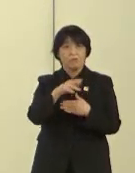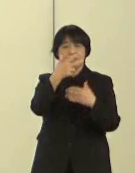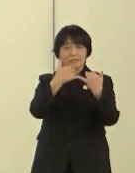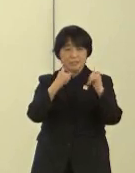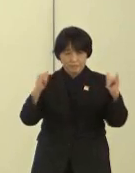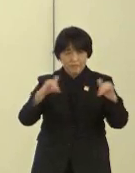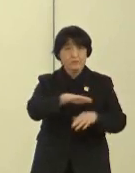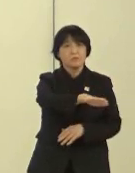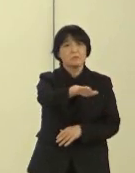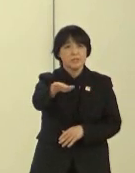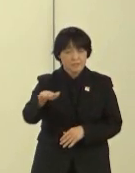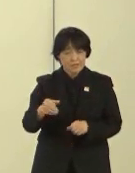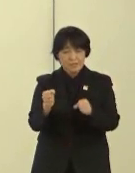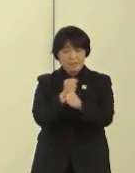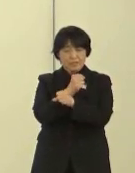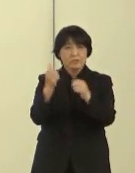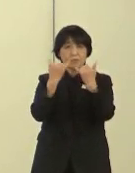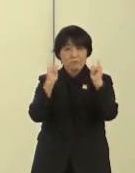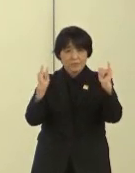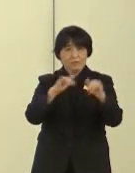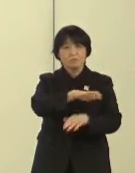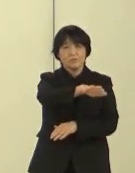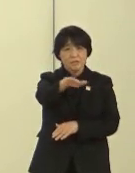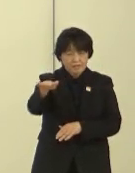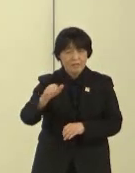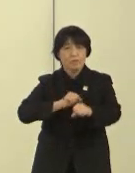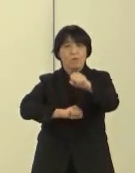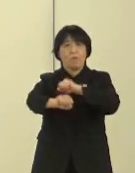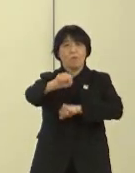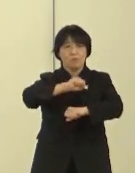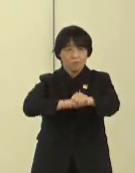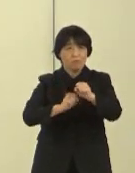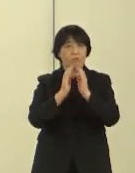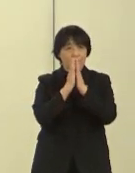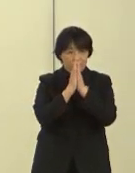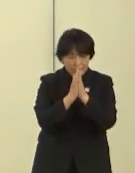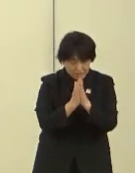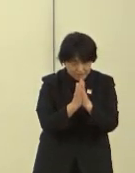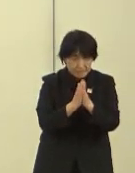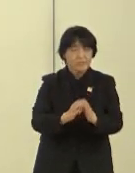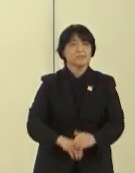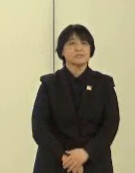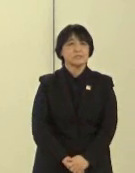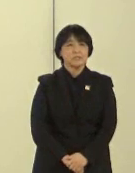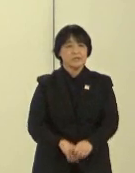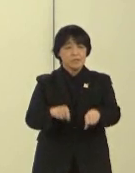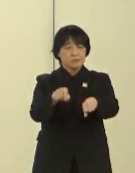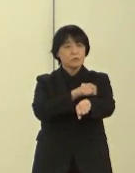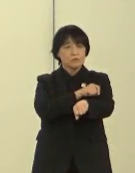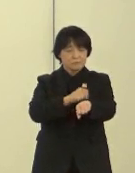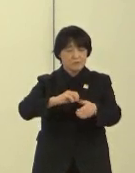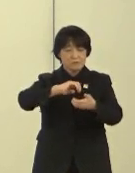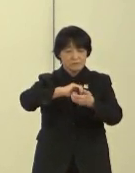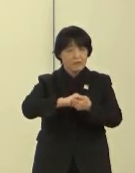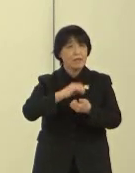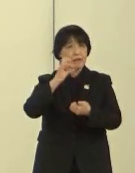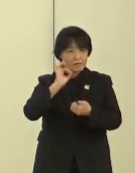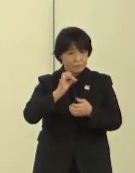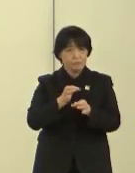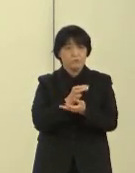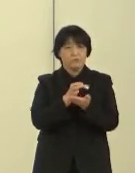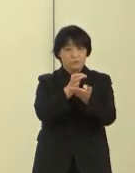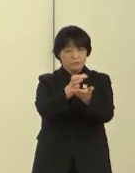ん、事業者の皆さんへの行動のお願いということでありますが、特別定額給付金事業